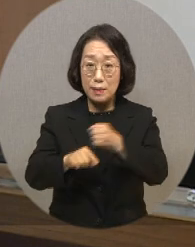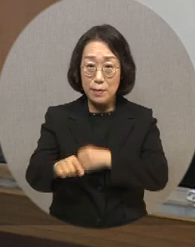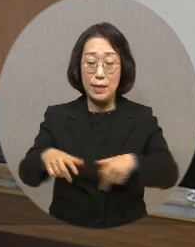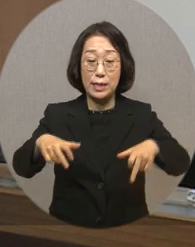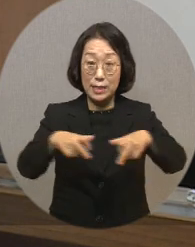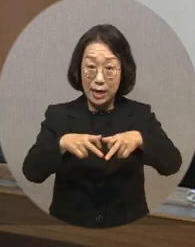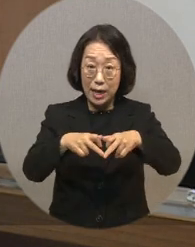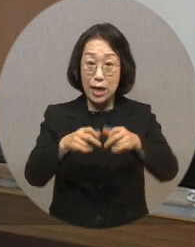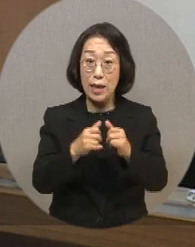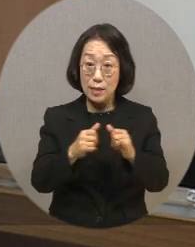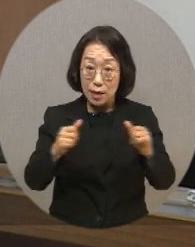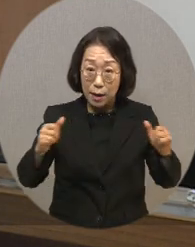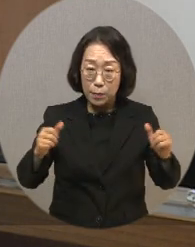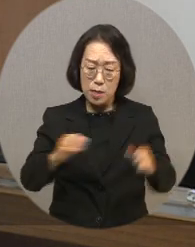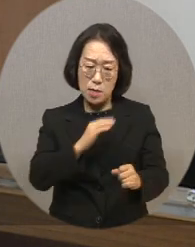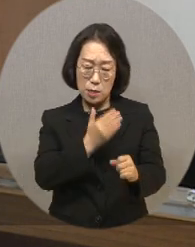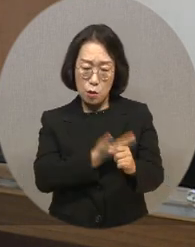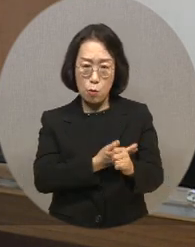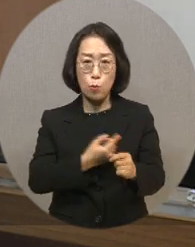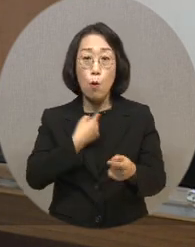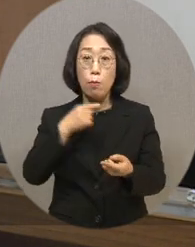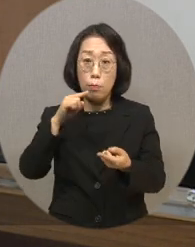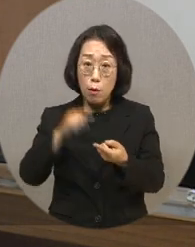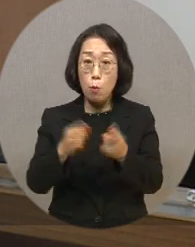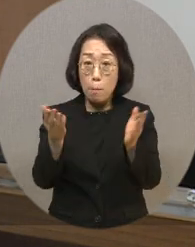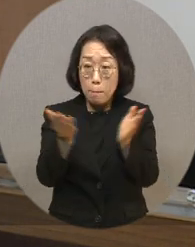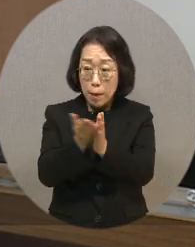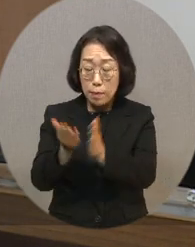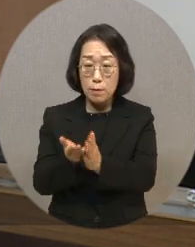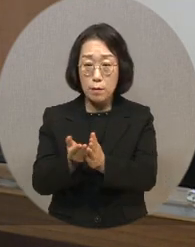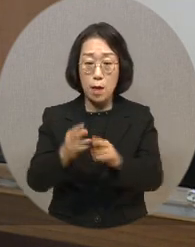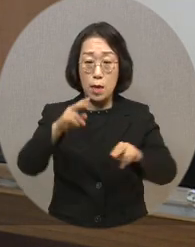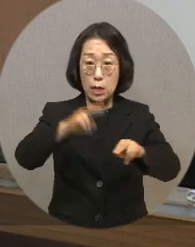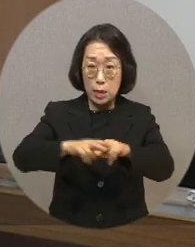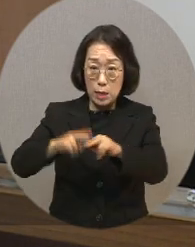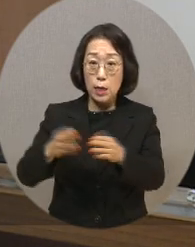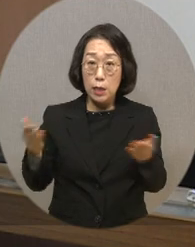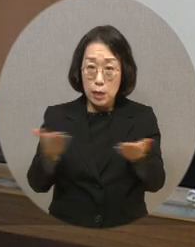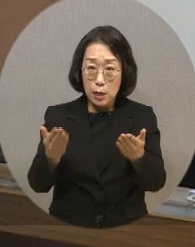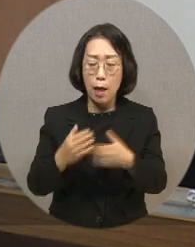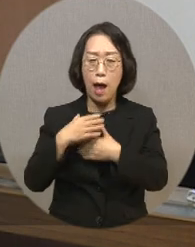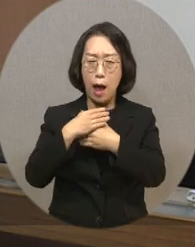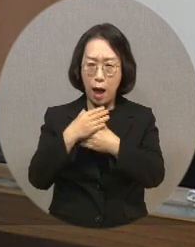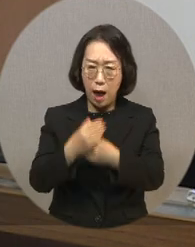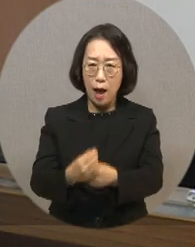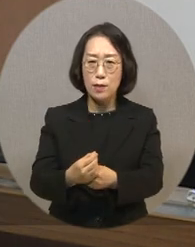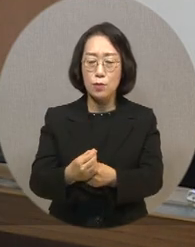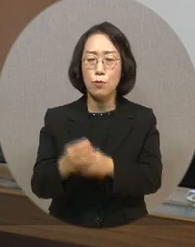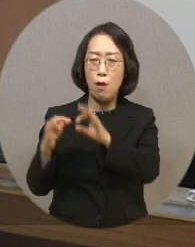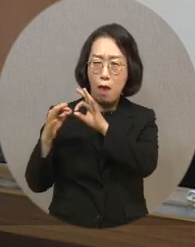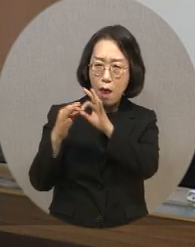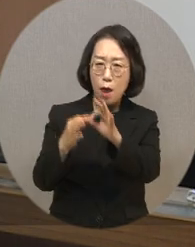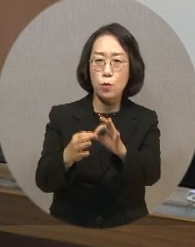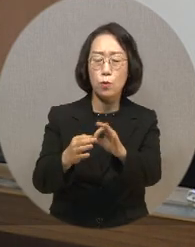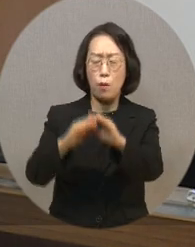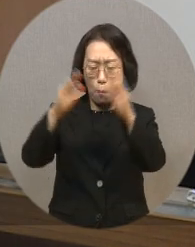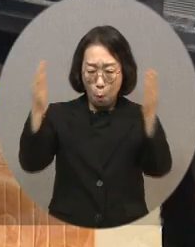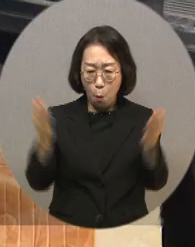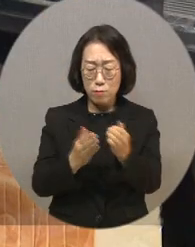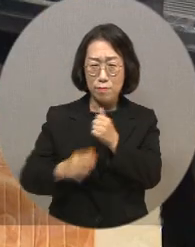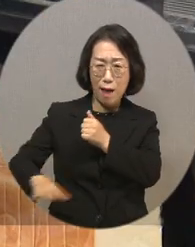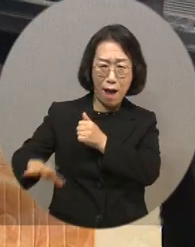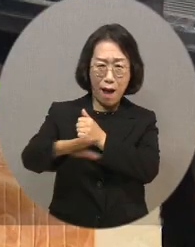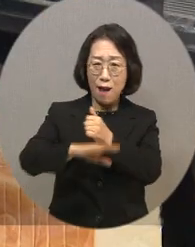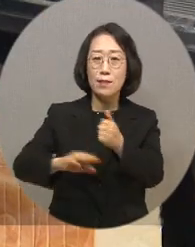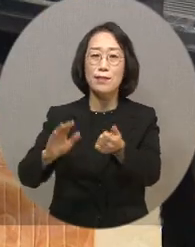장애인들이 능력과 적성에 맞는 적절한 직업을 가지고 안정적으로 유지할 수 있도록 하는 재활 서비스, 그러니까 모든